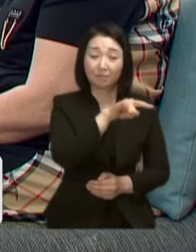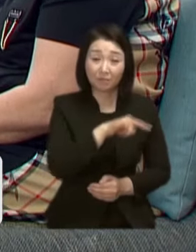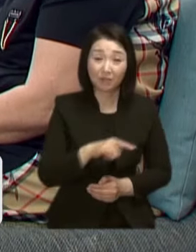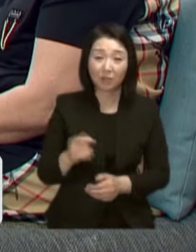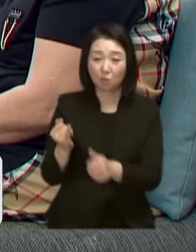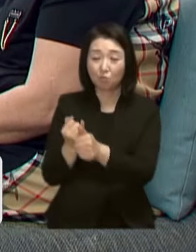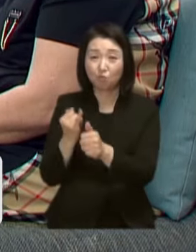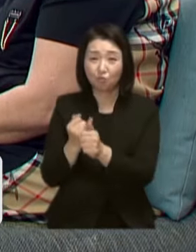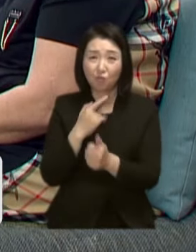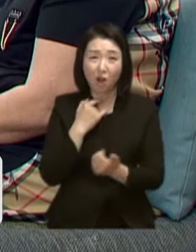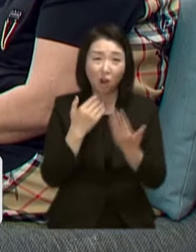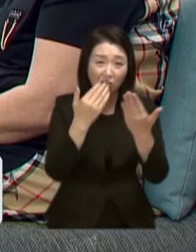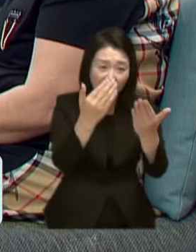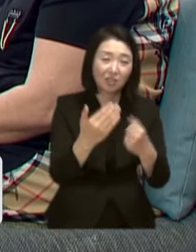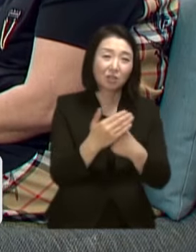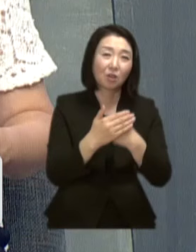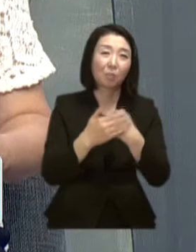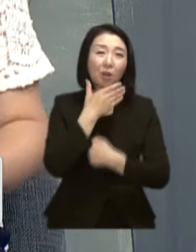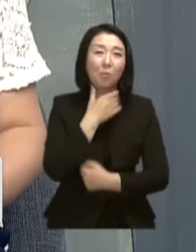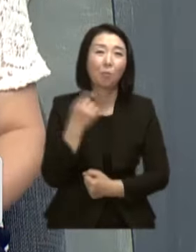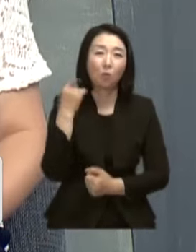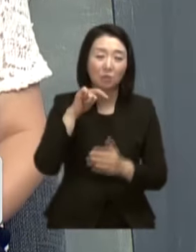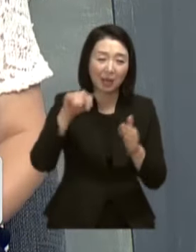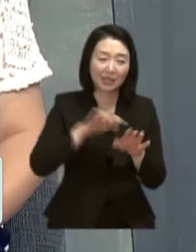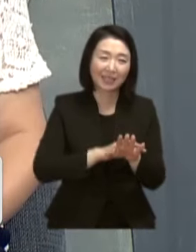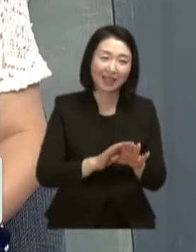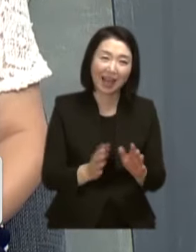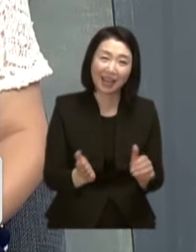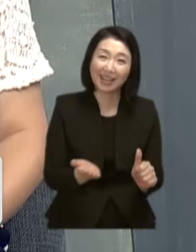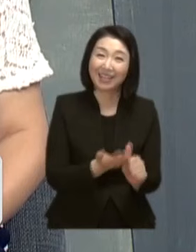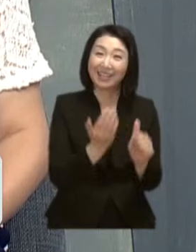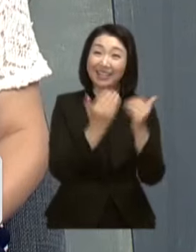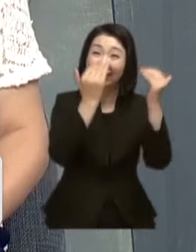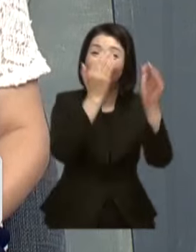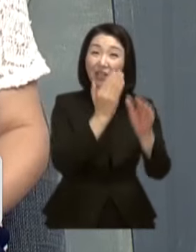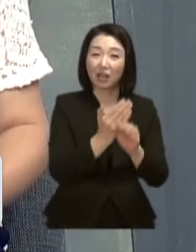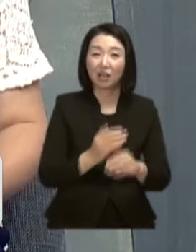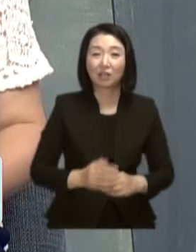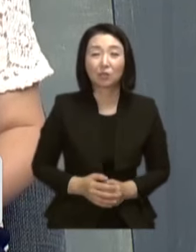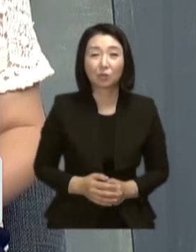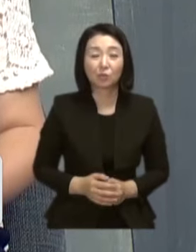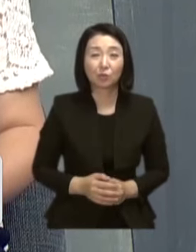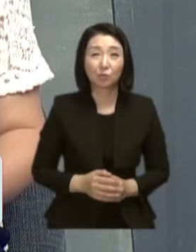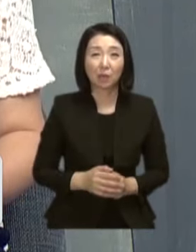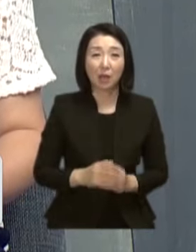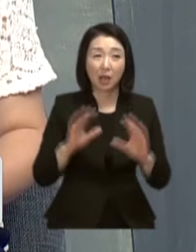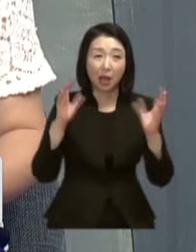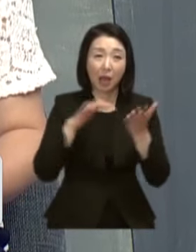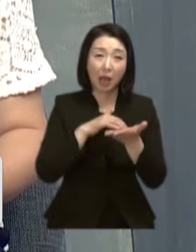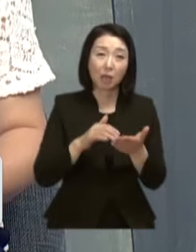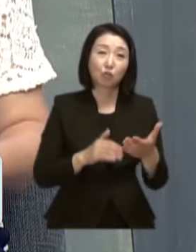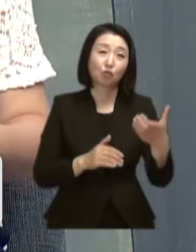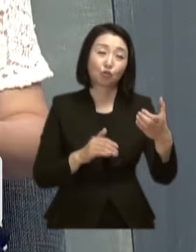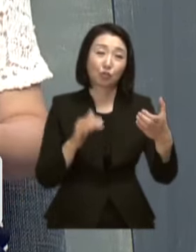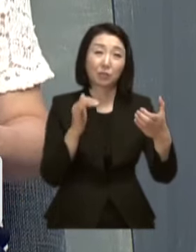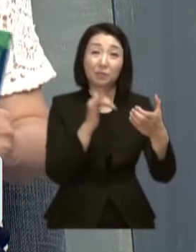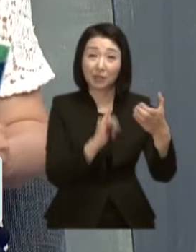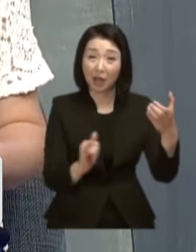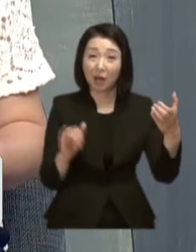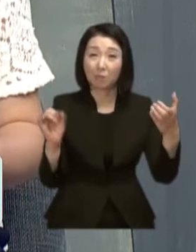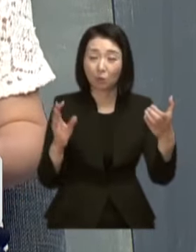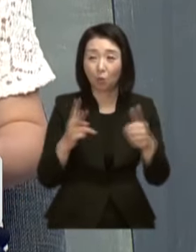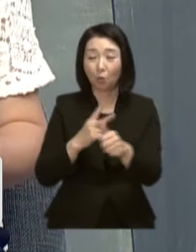네 분의 헌신 속에서 복음 안에서 잘 성장하는 곳입니다. 현재 90여 명의 아이들과 그리고 교사들까지